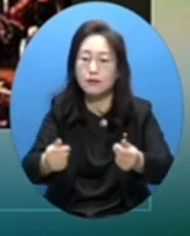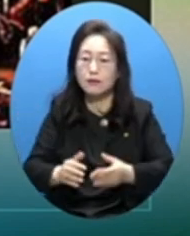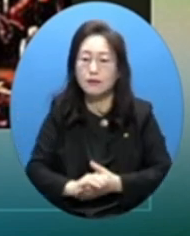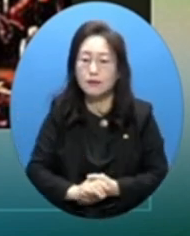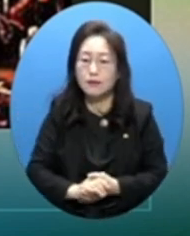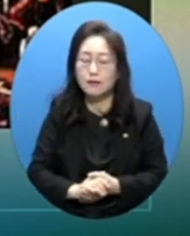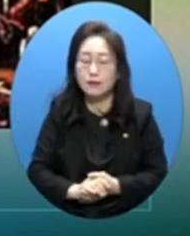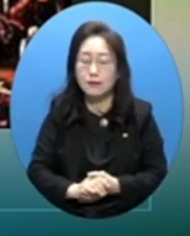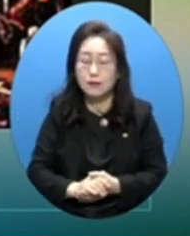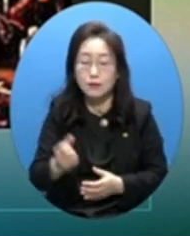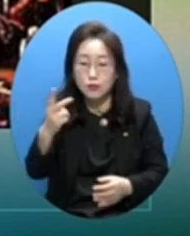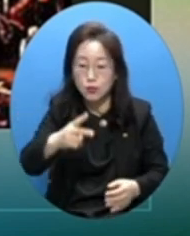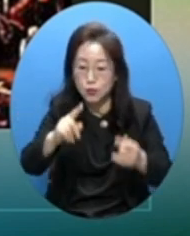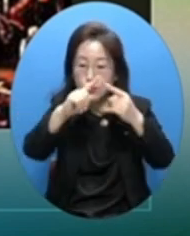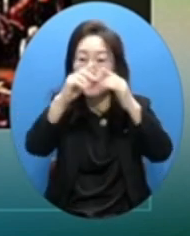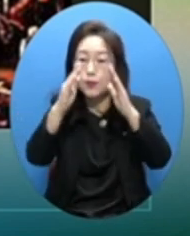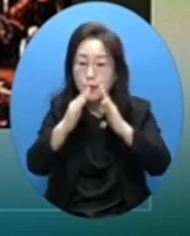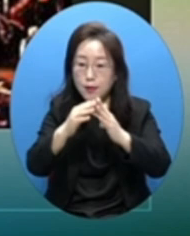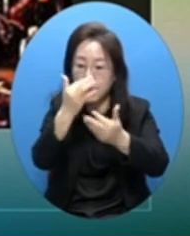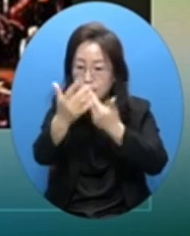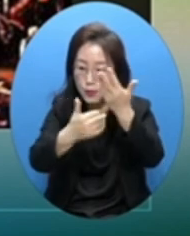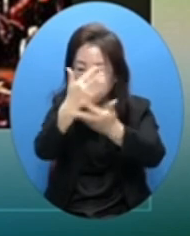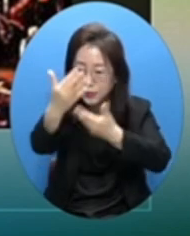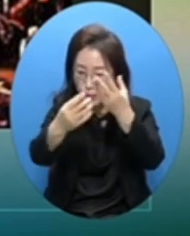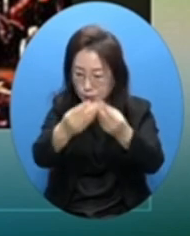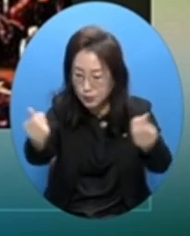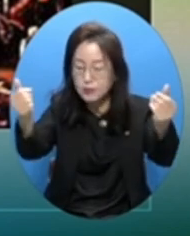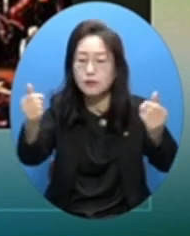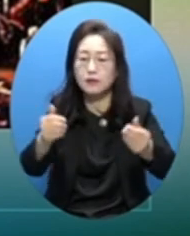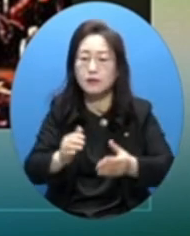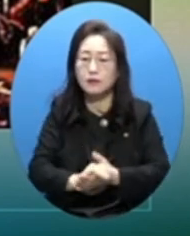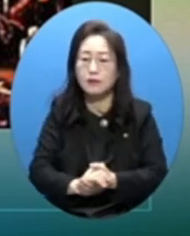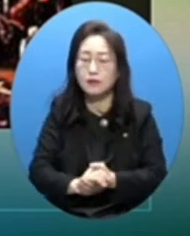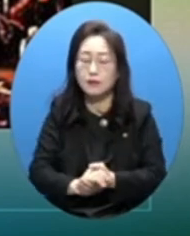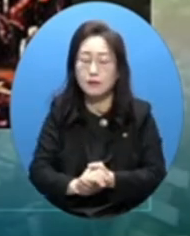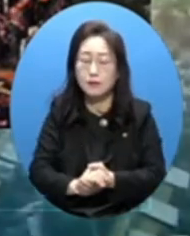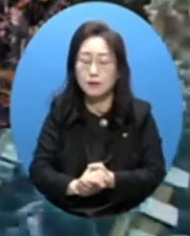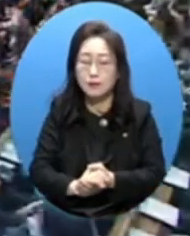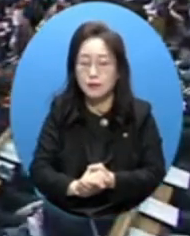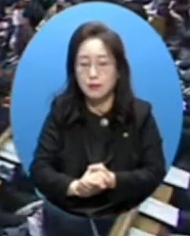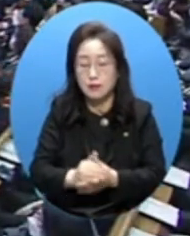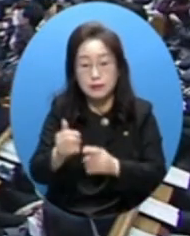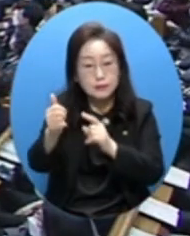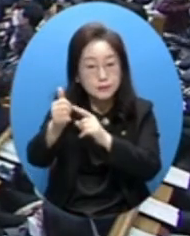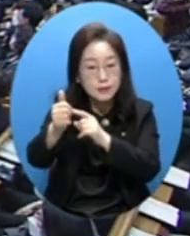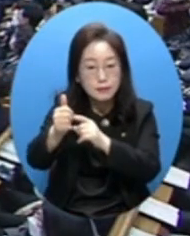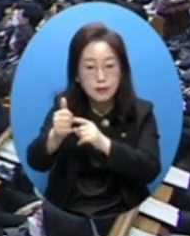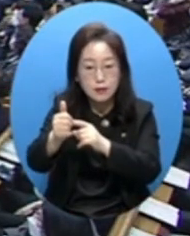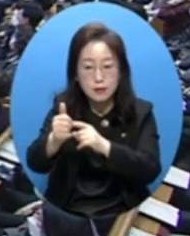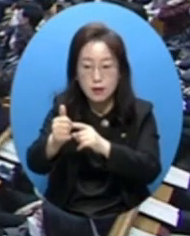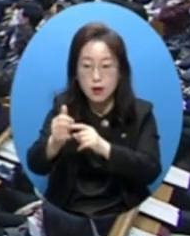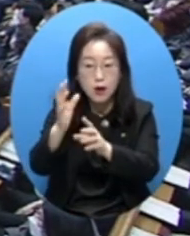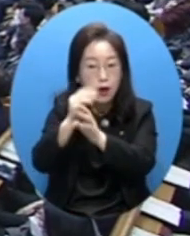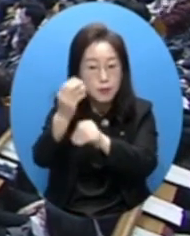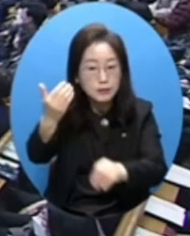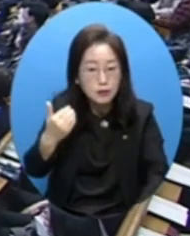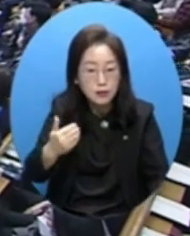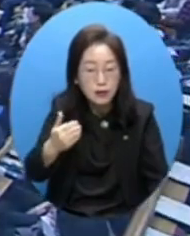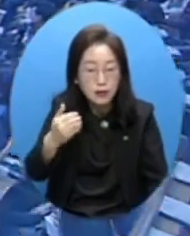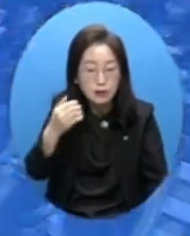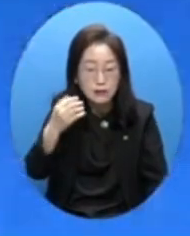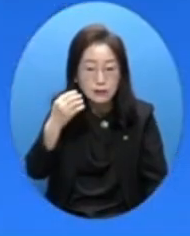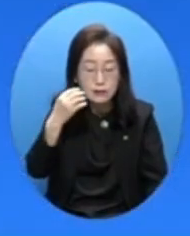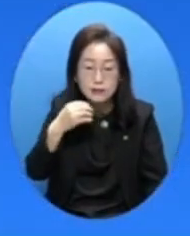그가 섬기던 교회도 불에 타서 잿더미가 됐습니다. 그런데 이 세퍼포드 씨는 몇 달 전에 네 살 난 자기